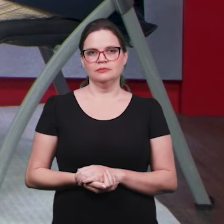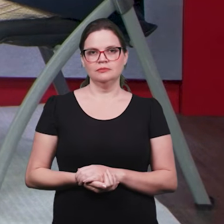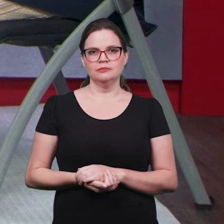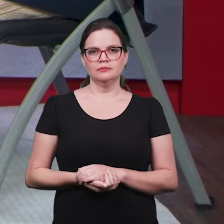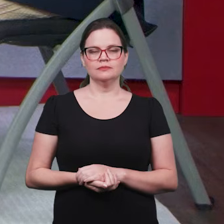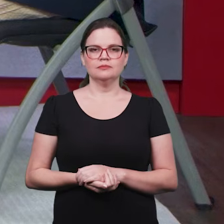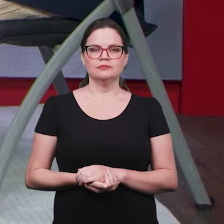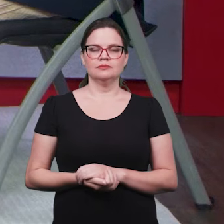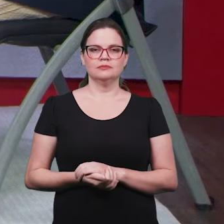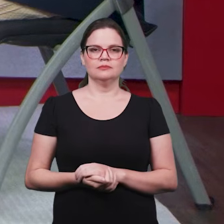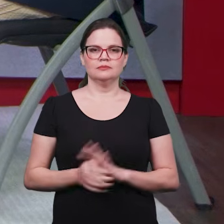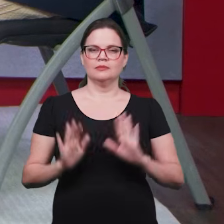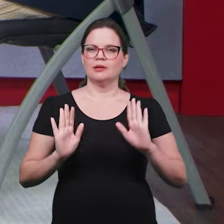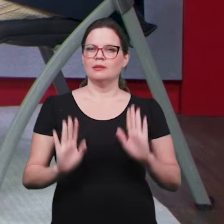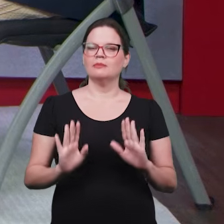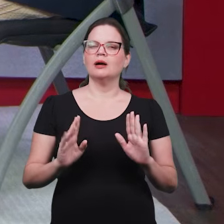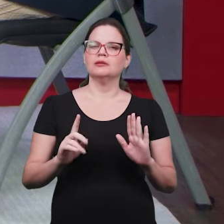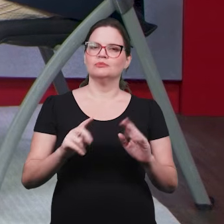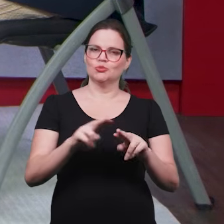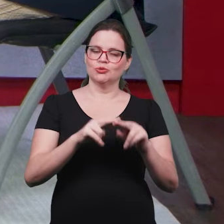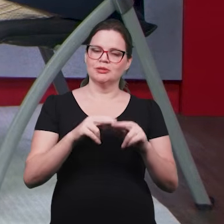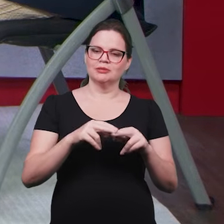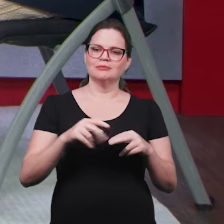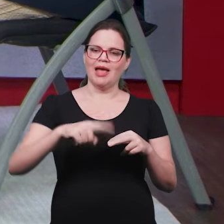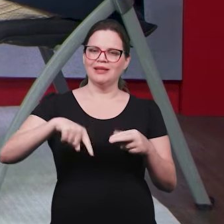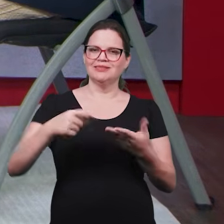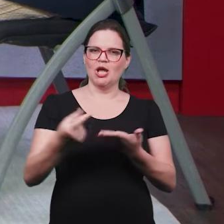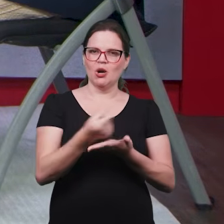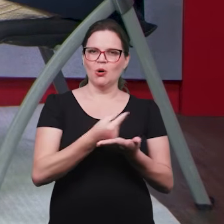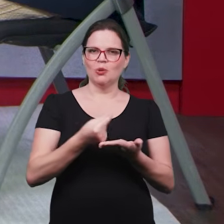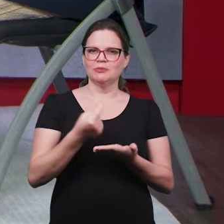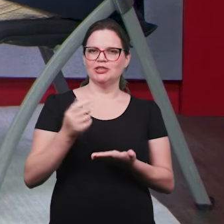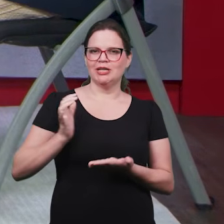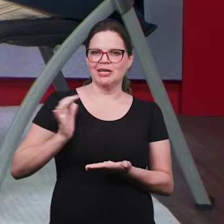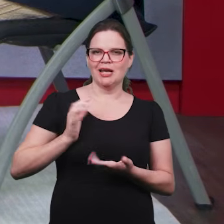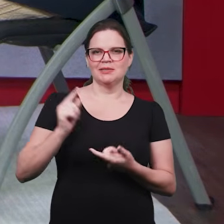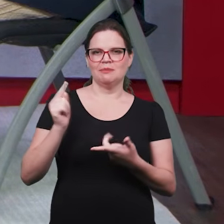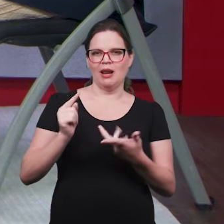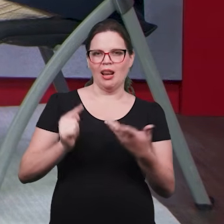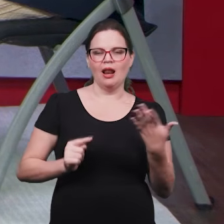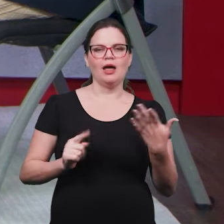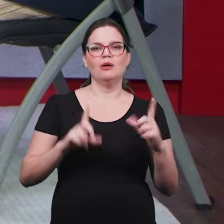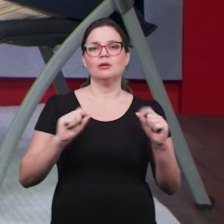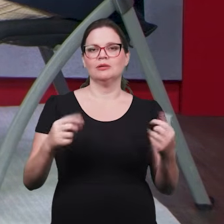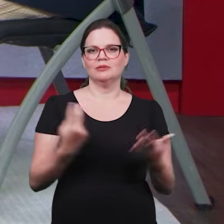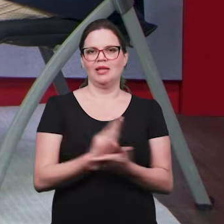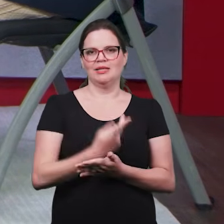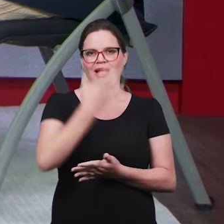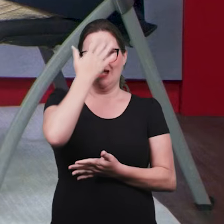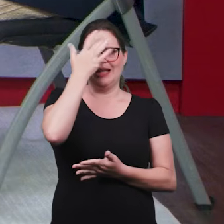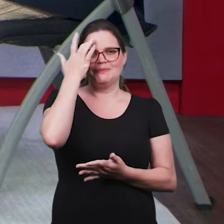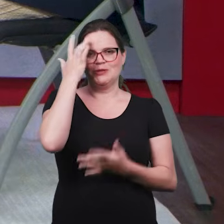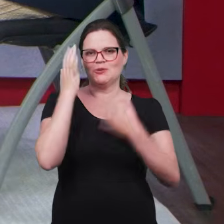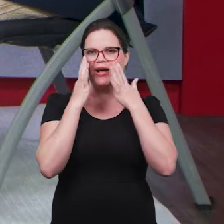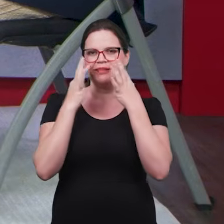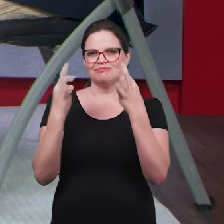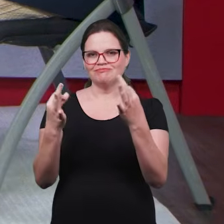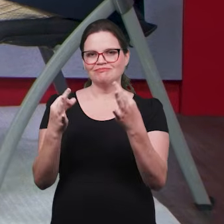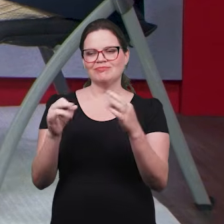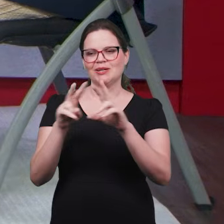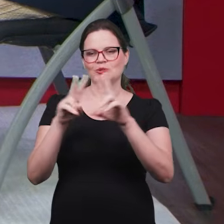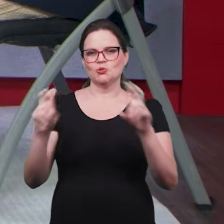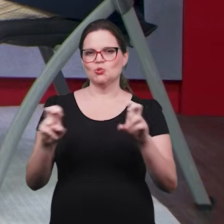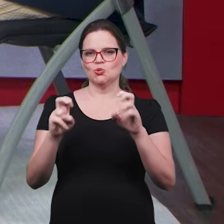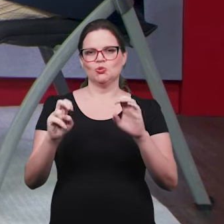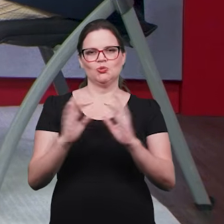много людей не интересует Бог. Mas devido a isso, nós vimos que muitas pessoas não se atentam para o